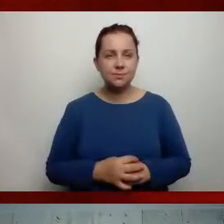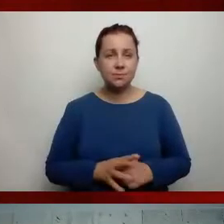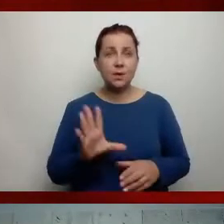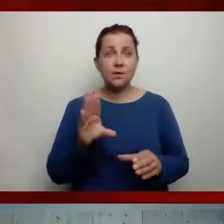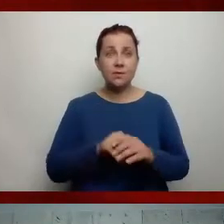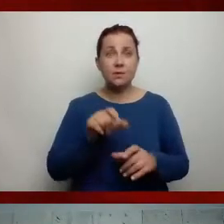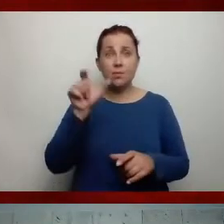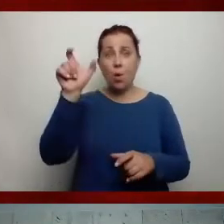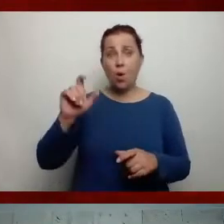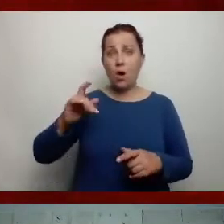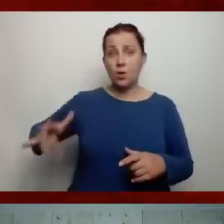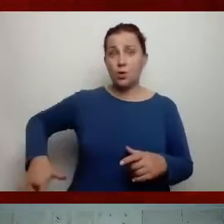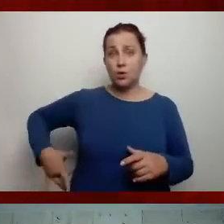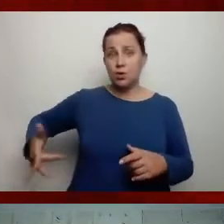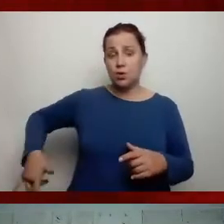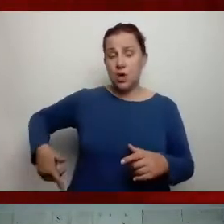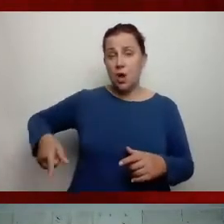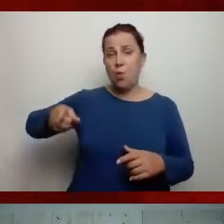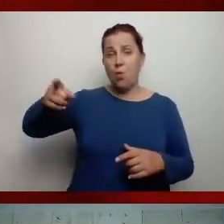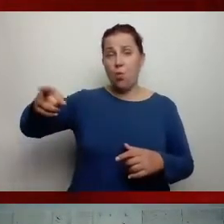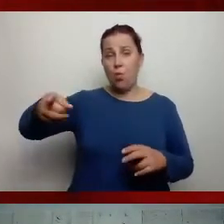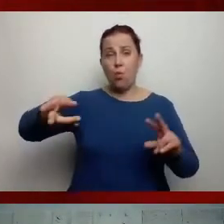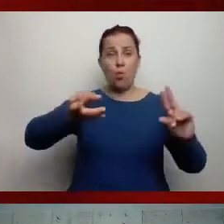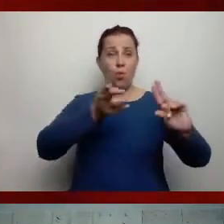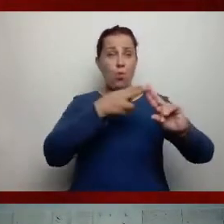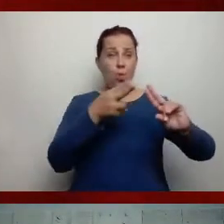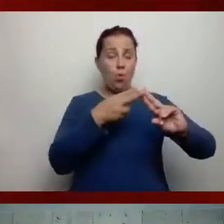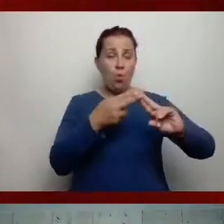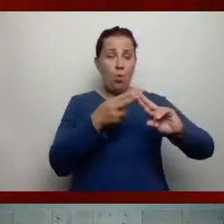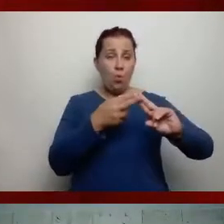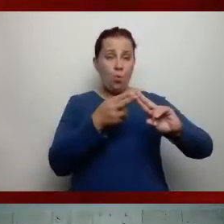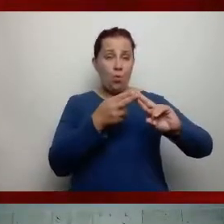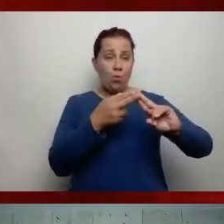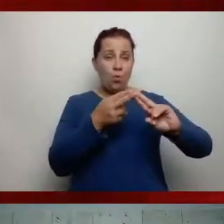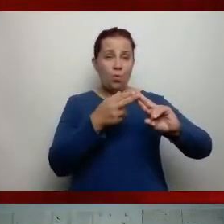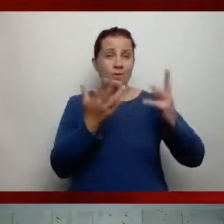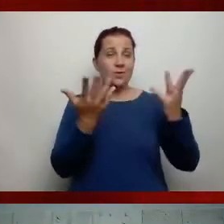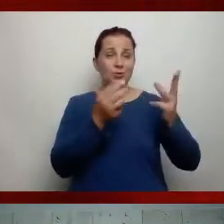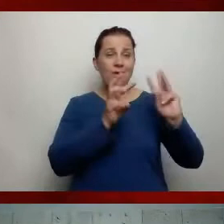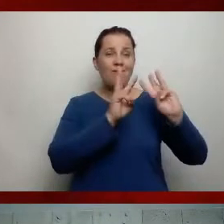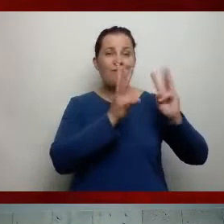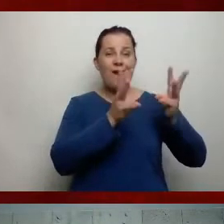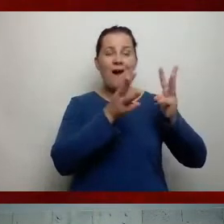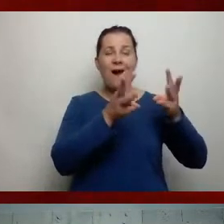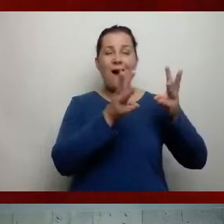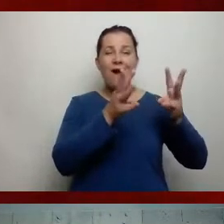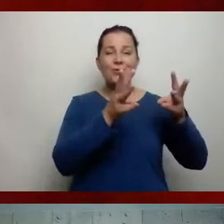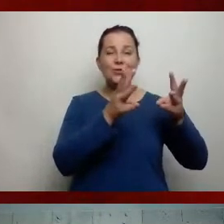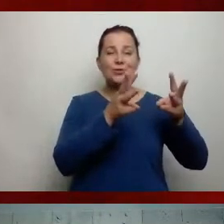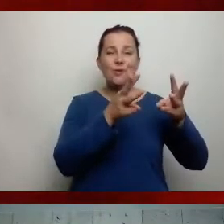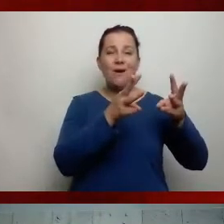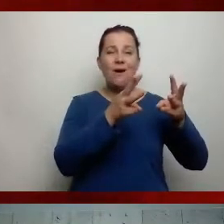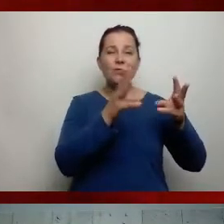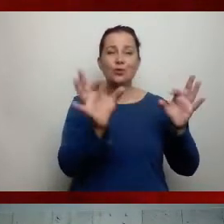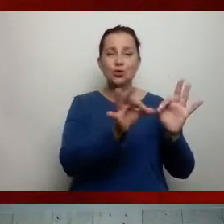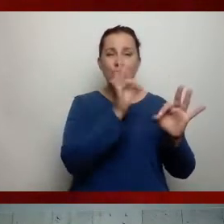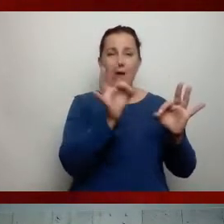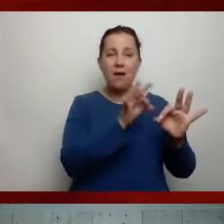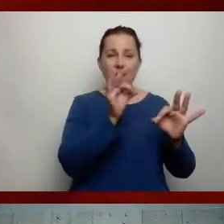księżna, która komunikuje się w warsztacie szewskim, a też pojawia